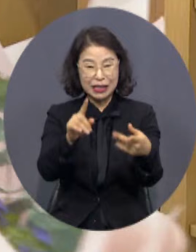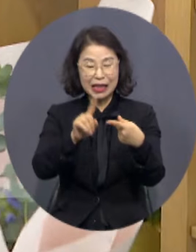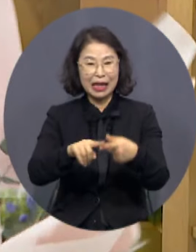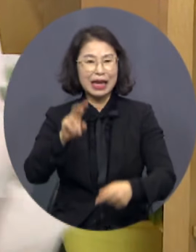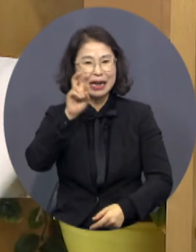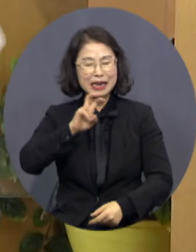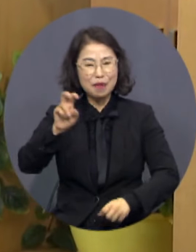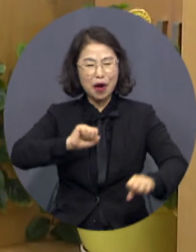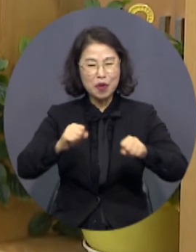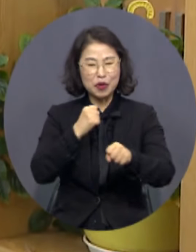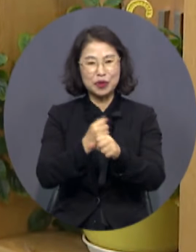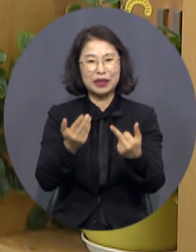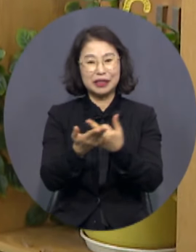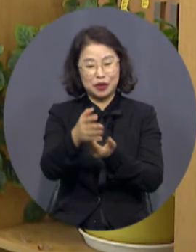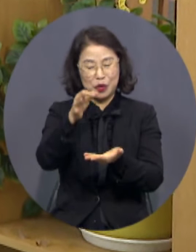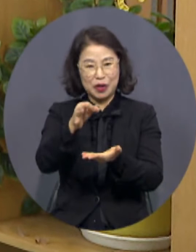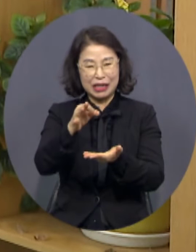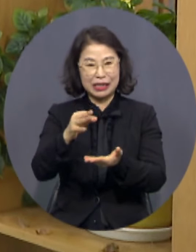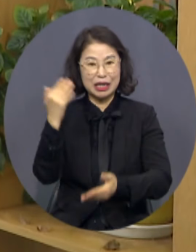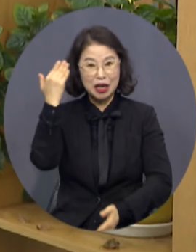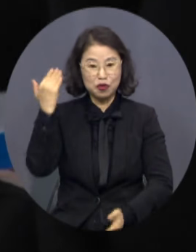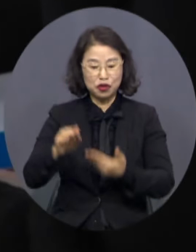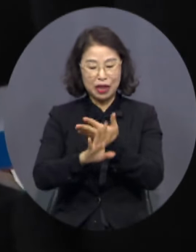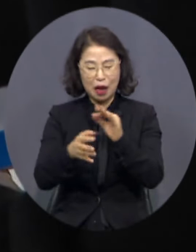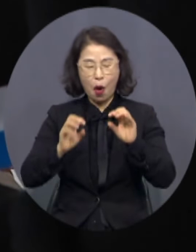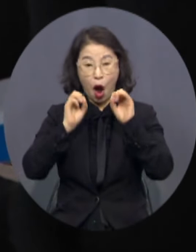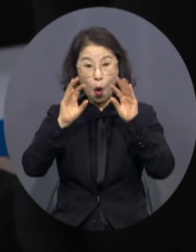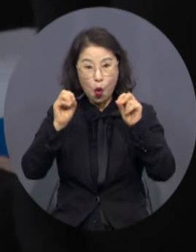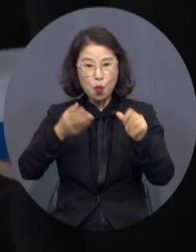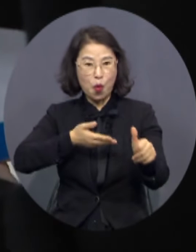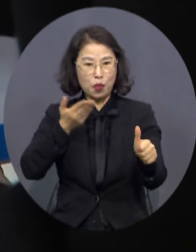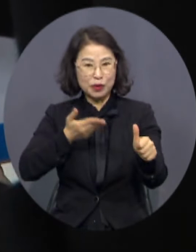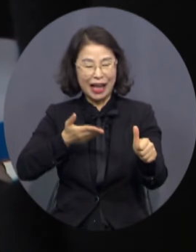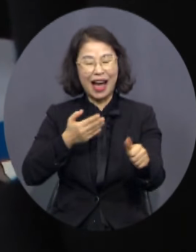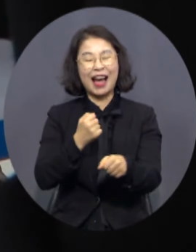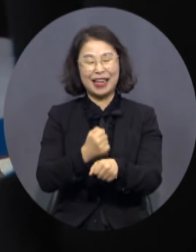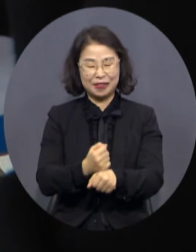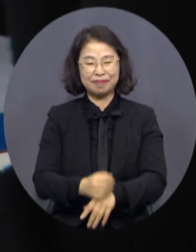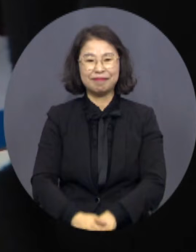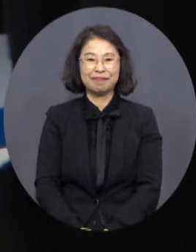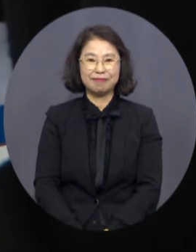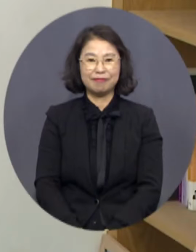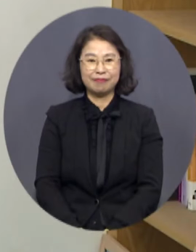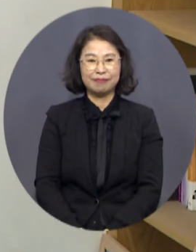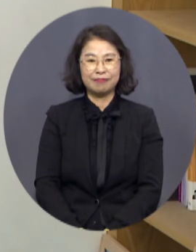음악 활동을 통해 제주의 가치를 국내외에 널리 알려달라고 당부했습니다.